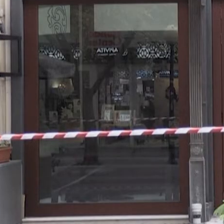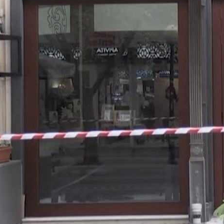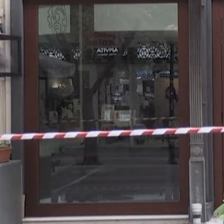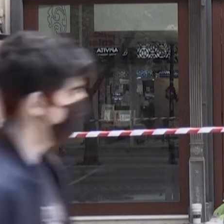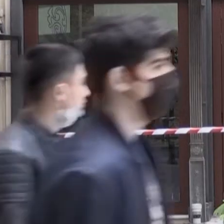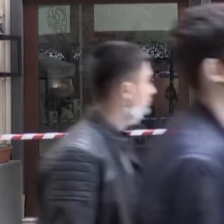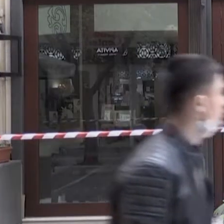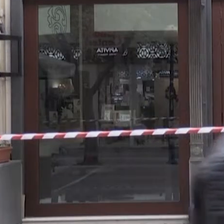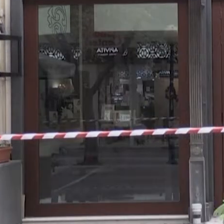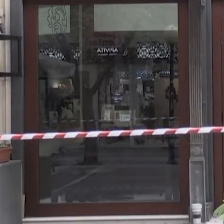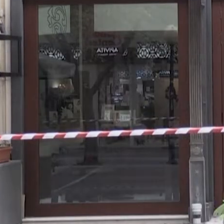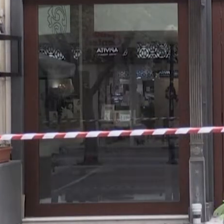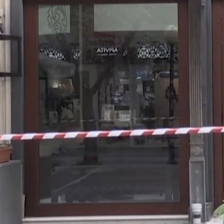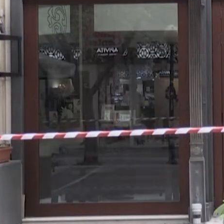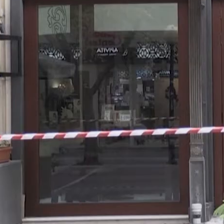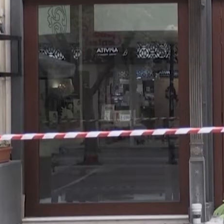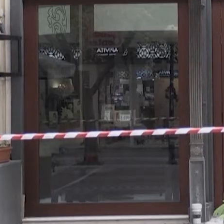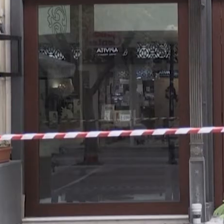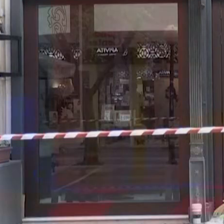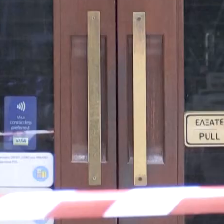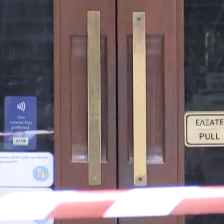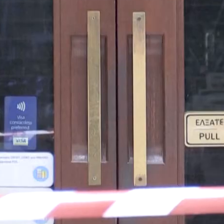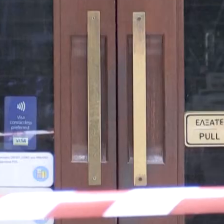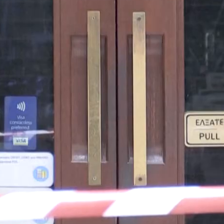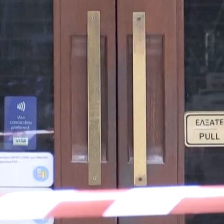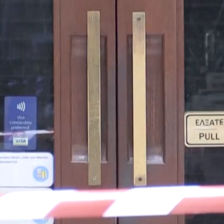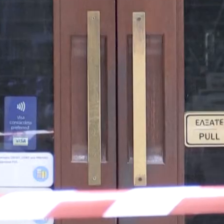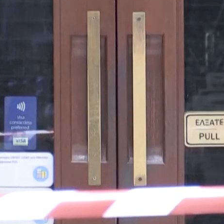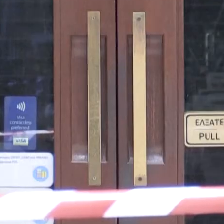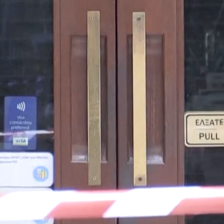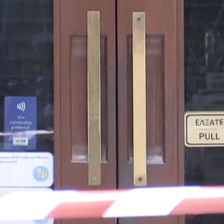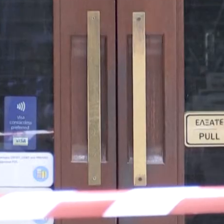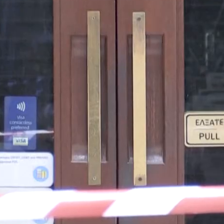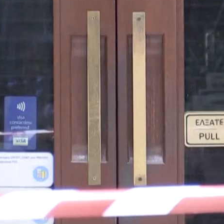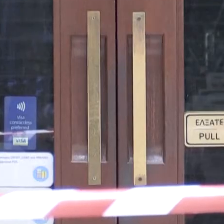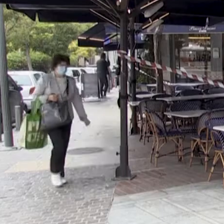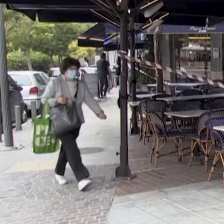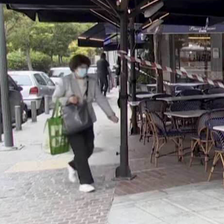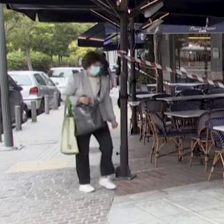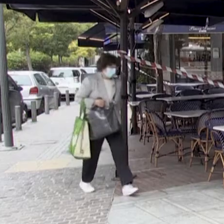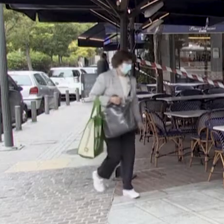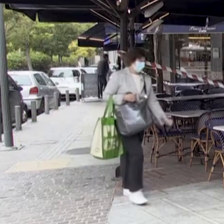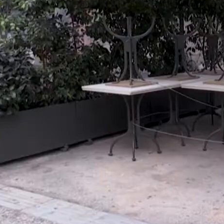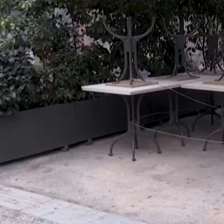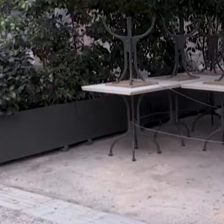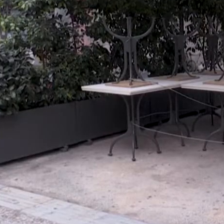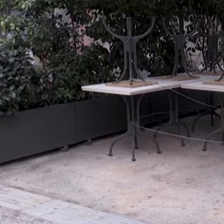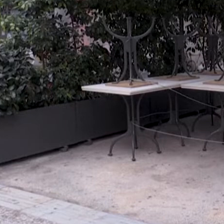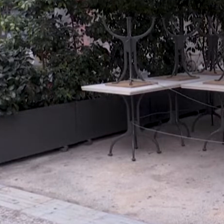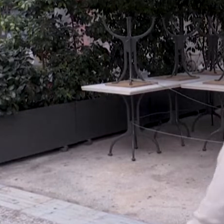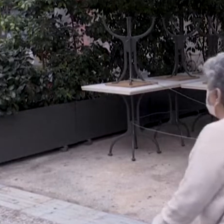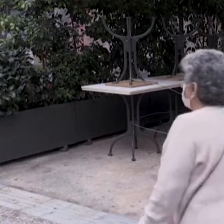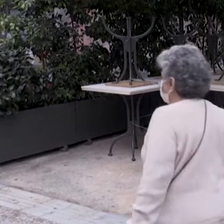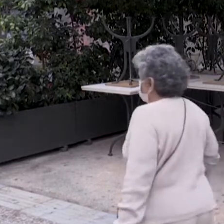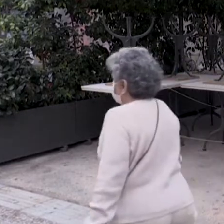στάθηκε στα περιοριστικά μέτρα που πλήττουν ιδιαίτερα συγκεκριμένες επαγγελματικές ομάδες, αναφέροντας ότι τα κριτήρια για τα περιοριστικά μέτρα